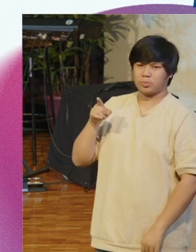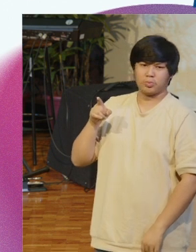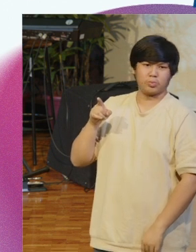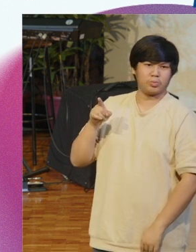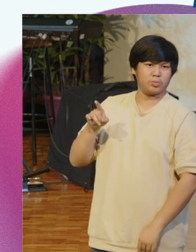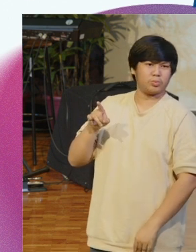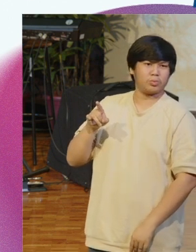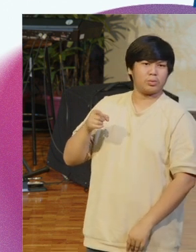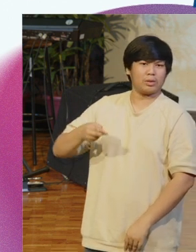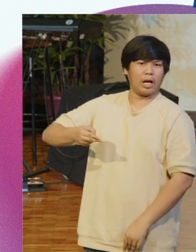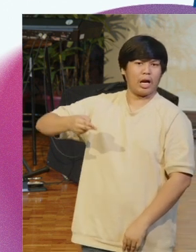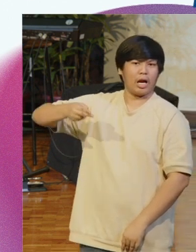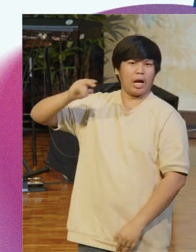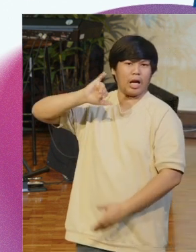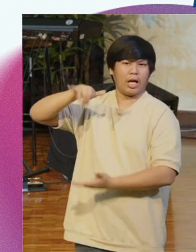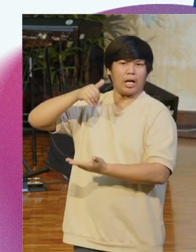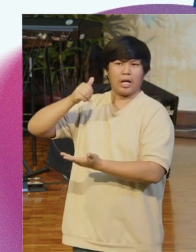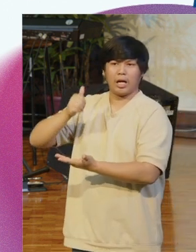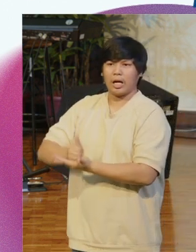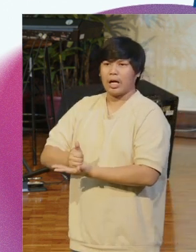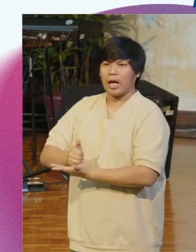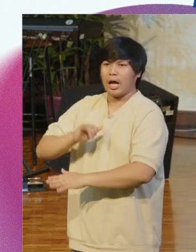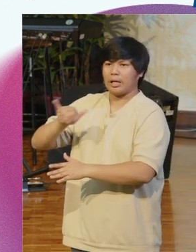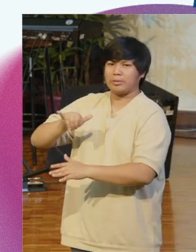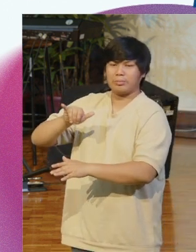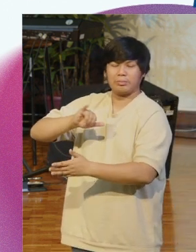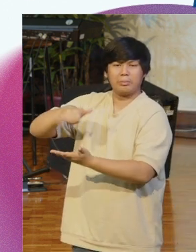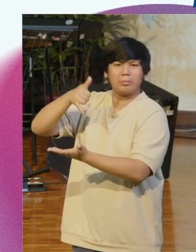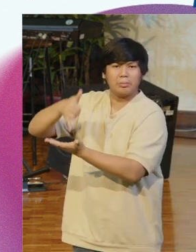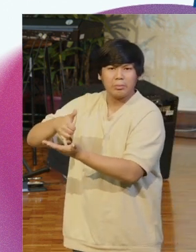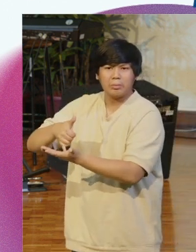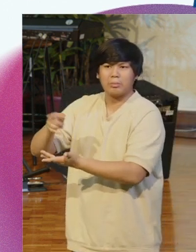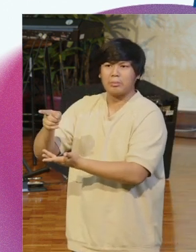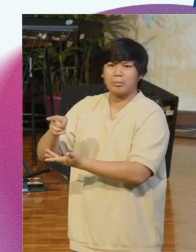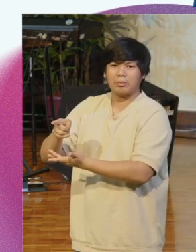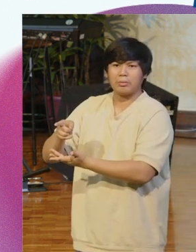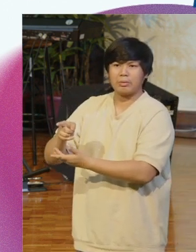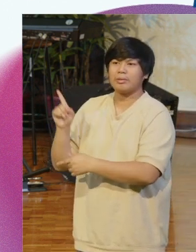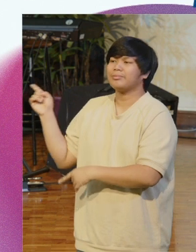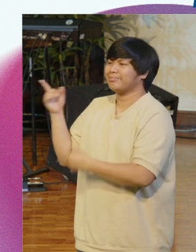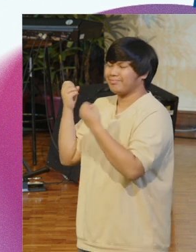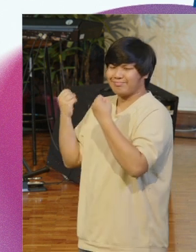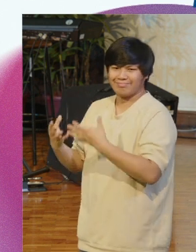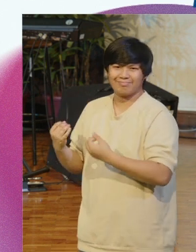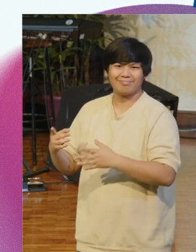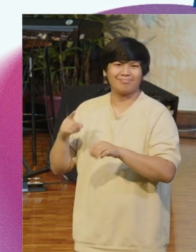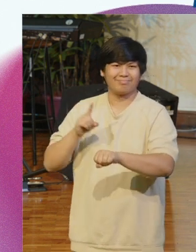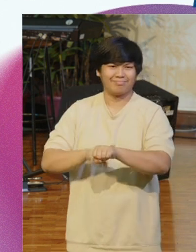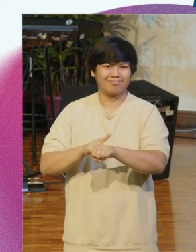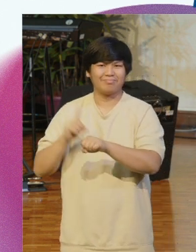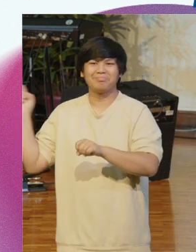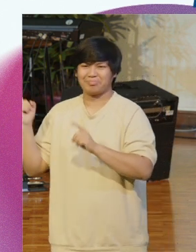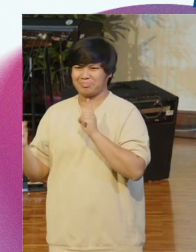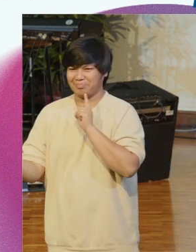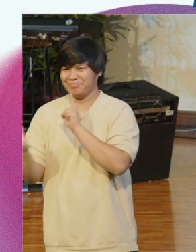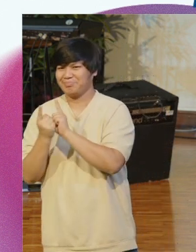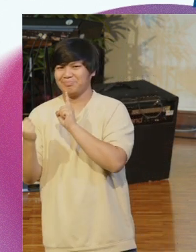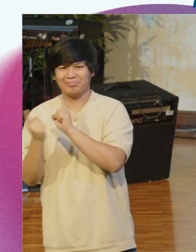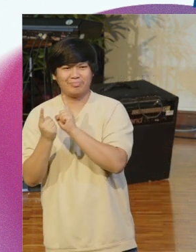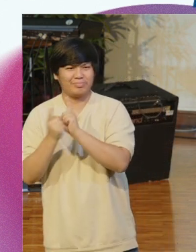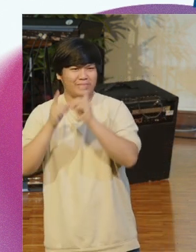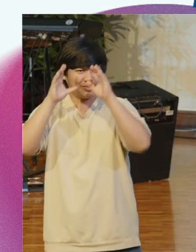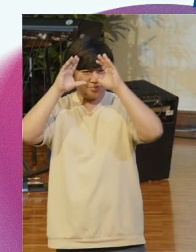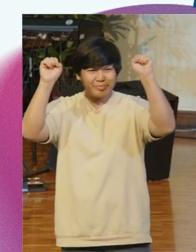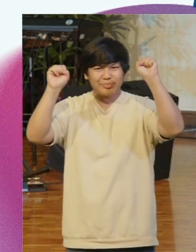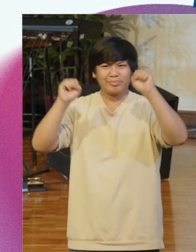pagharap ninyo, no? Ako po'y merong ilang pagkakataon na ako'y nakaharap sa mga pinuno ng bayan, no?